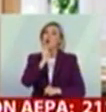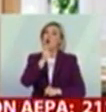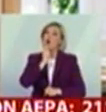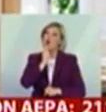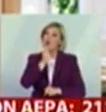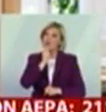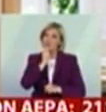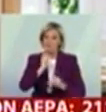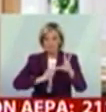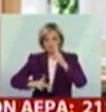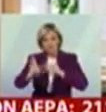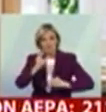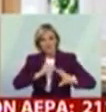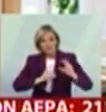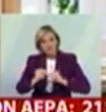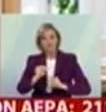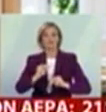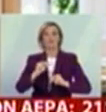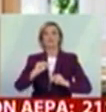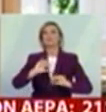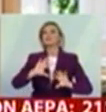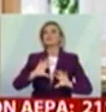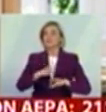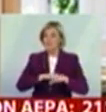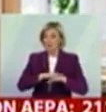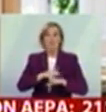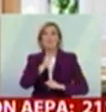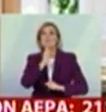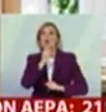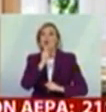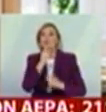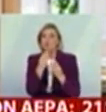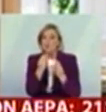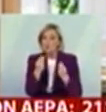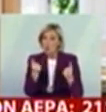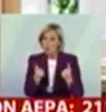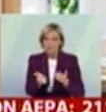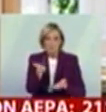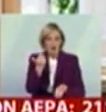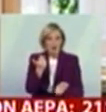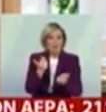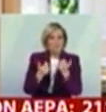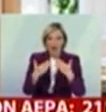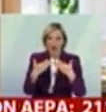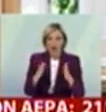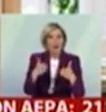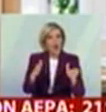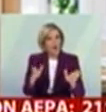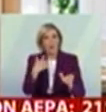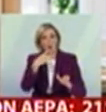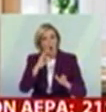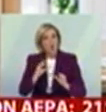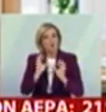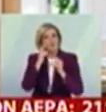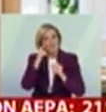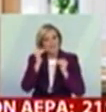του οι Αμερικάνοι που κάπου θα τον βολέψουν. Δεν φεύγει από τώρα. Αλλά να τακτοποιήσει πρώτα το πετρέλαιο και το φυσικό αέριο με τους φίλους